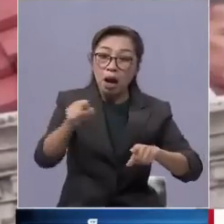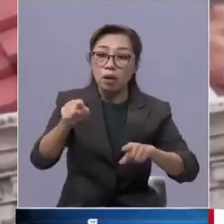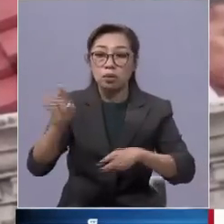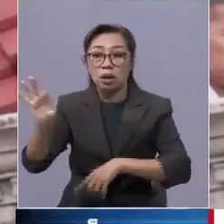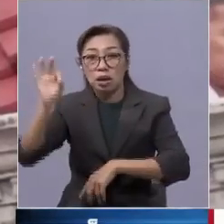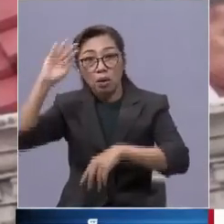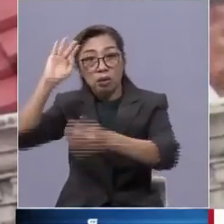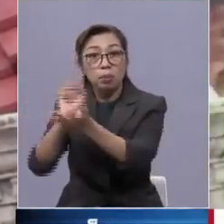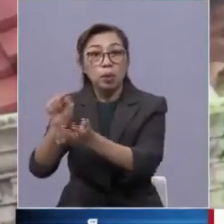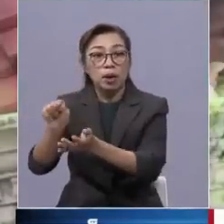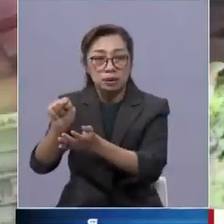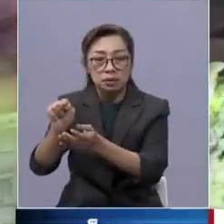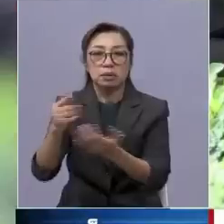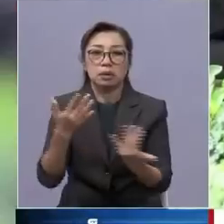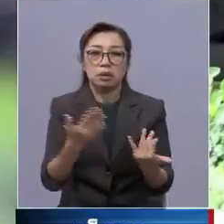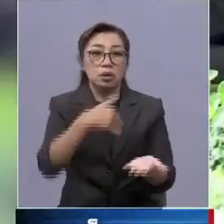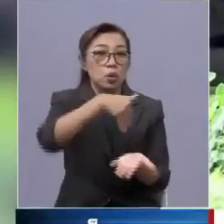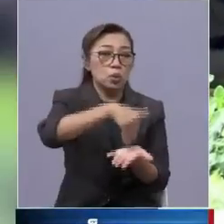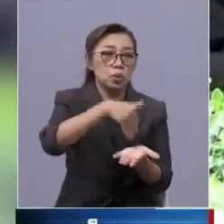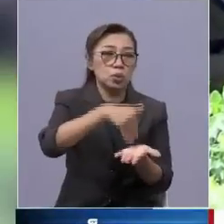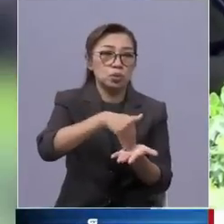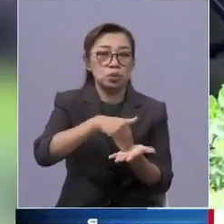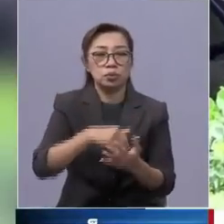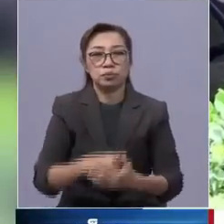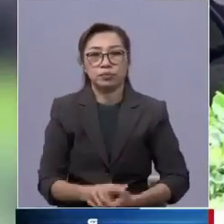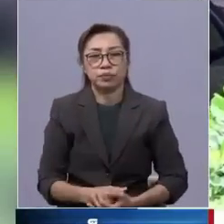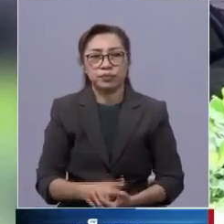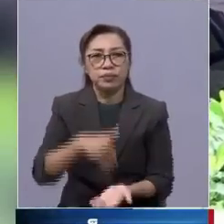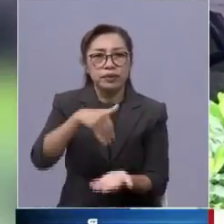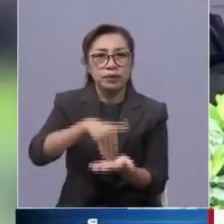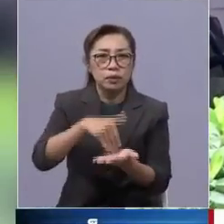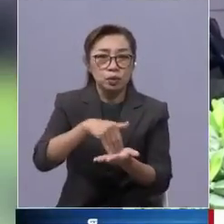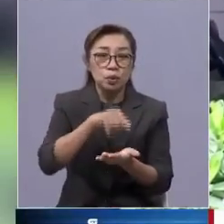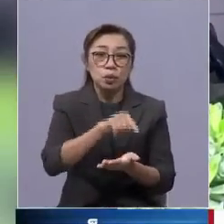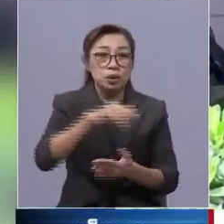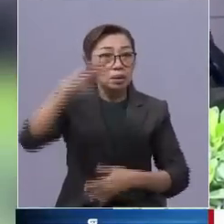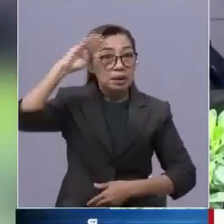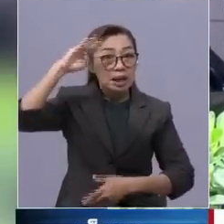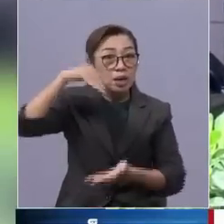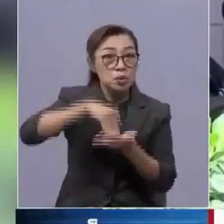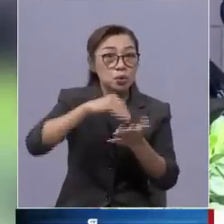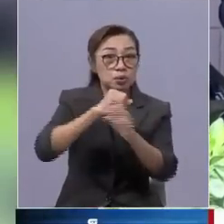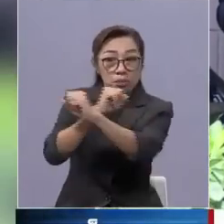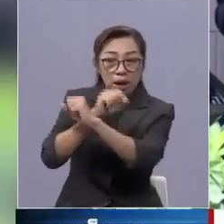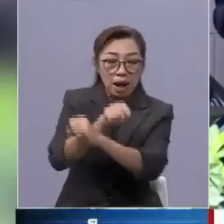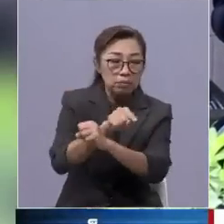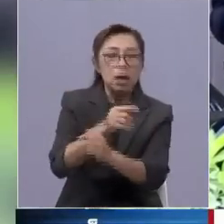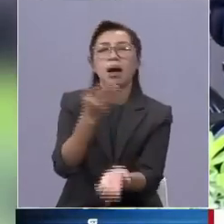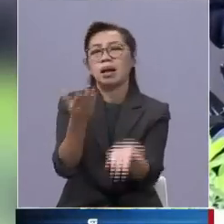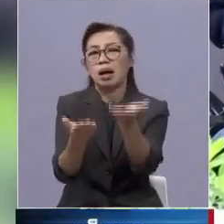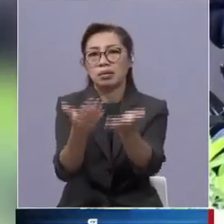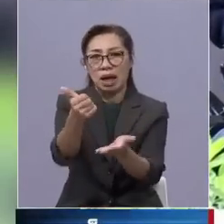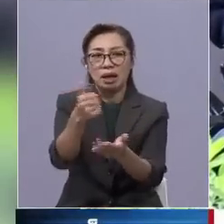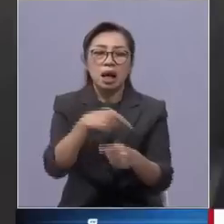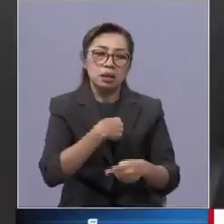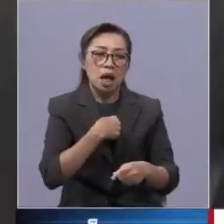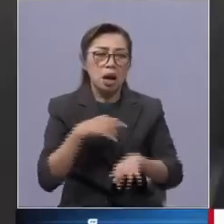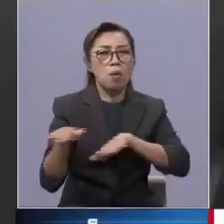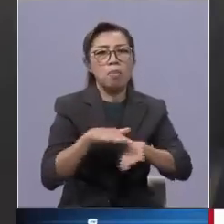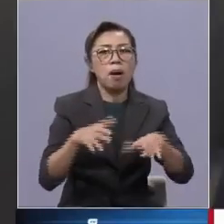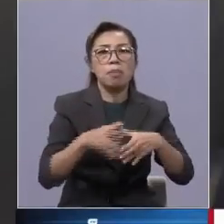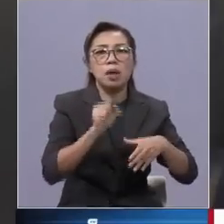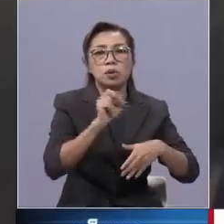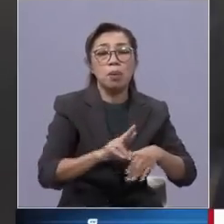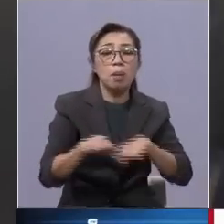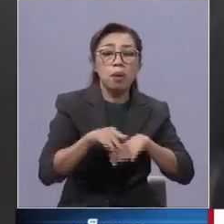ซึ่งในส่วนของทางศูนย์บัญชาการรักษาความปลอดภัยเองเขาก็บอกว่าอ่ะ ไม่ว่าจะใช้หน่วยไหนเนี่ยยังไงเราก็ต้องเตรียมพร้อมมาอยู่แล้ว